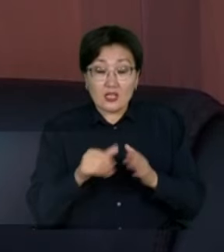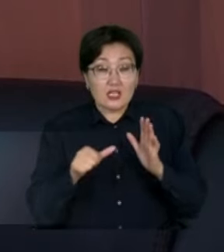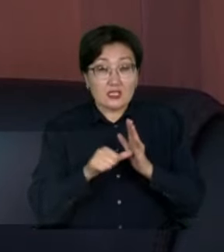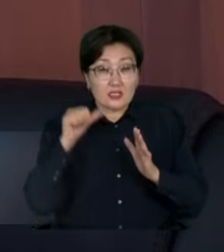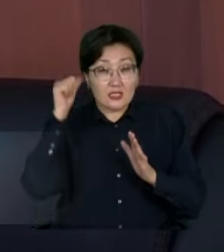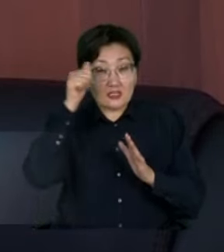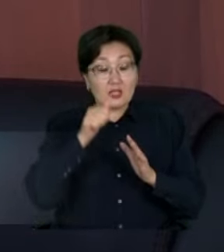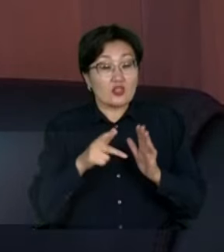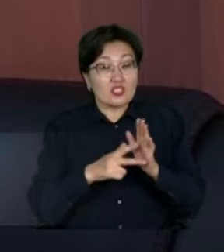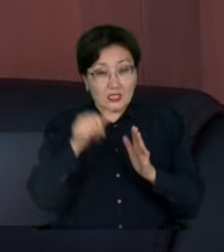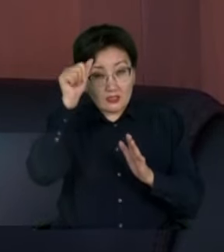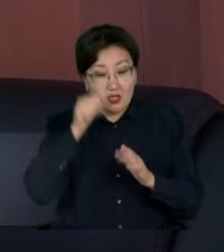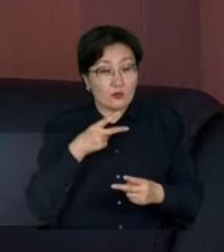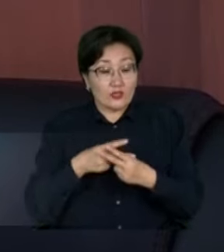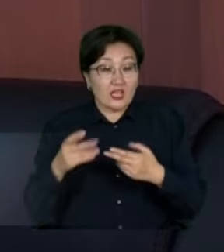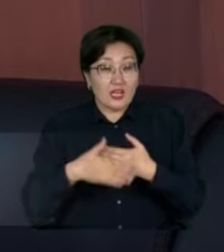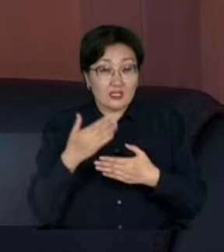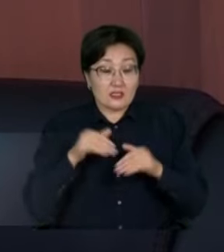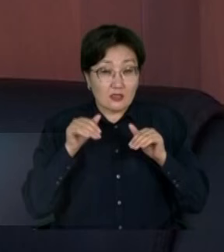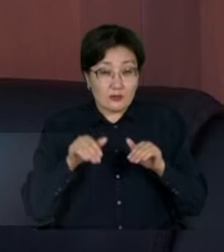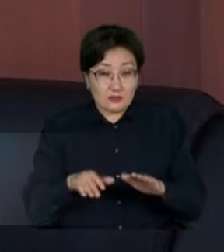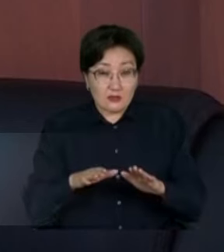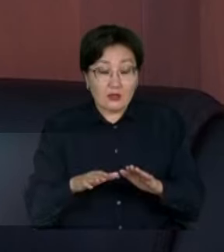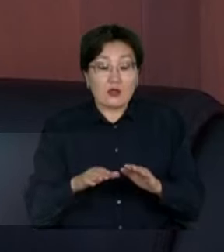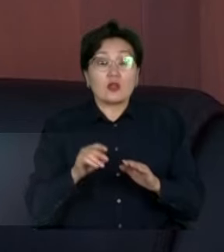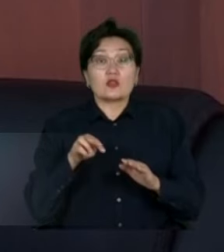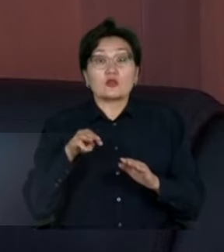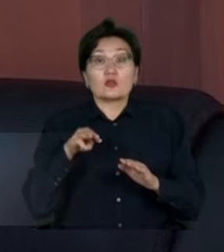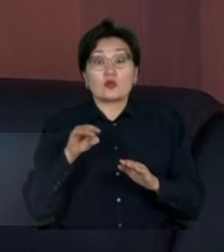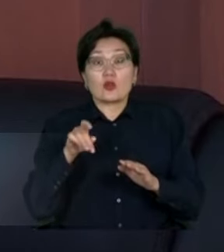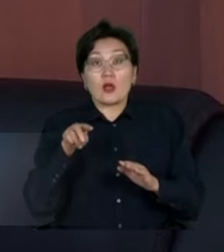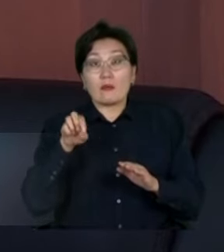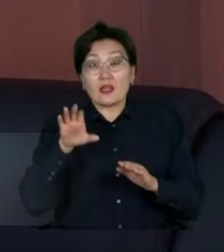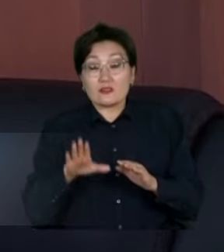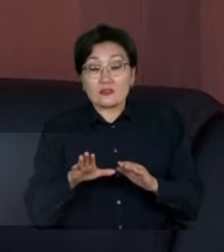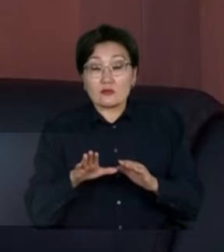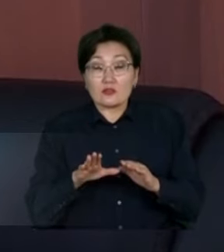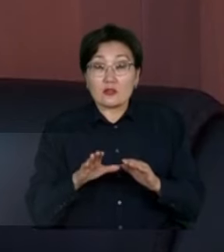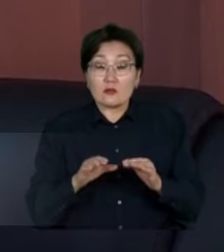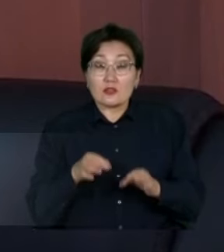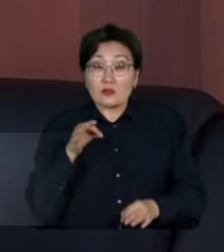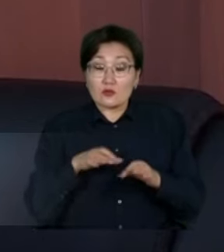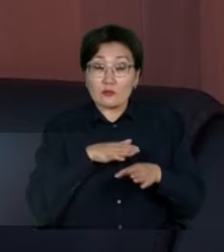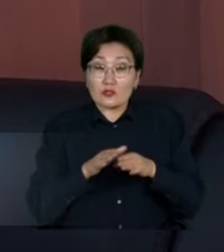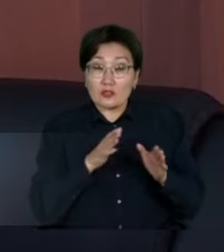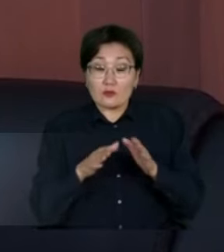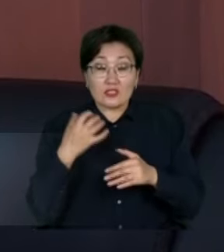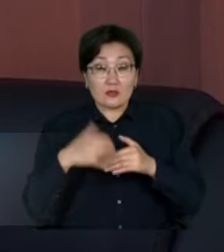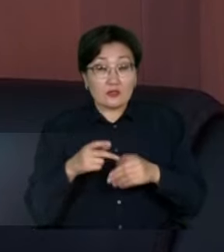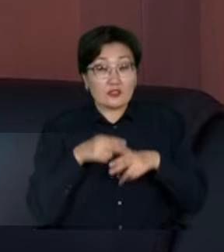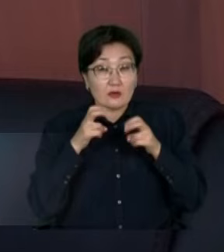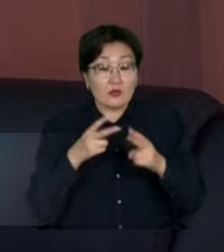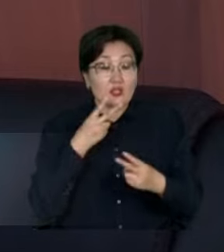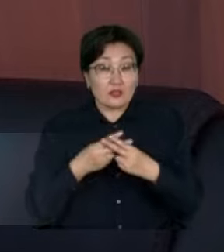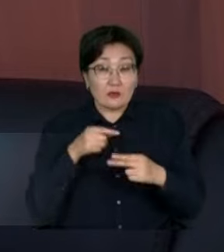8 ай мерзімге бас бостандығынан айырылсын. Құрбанбаевқа жазасын кәмелетке толмағандарды ұстауға арналған қылмыстық атқару жүйесінің орташа қауіпсіз